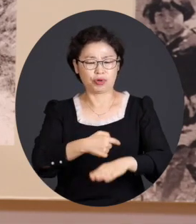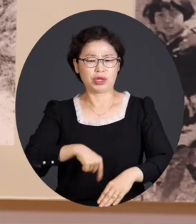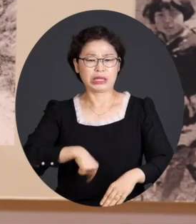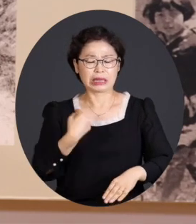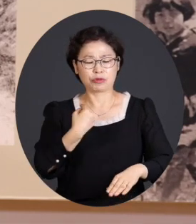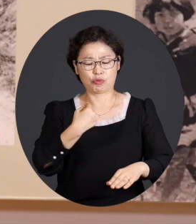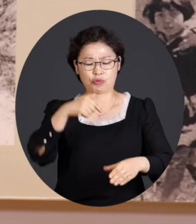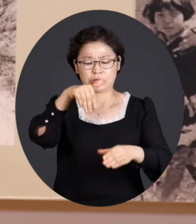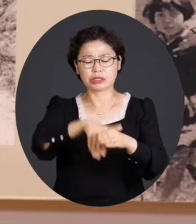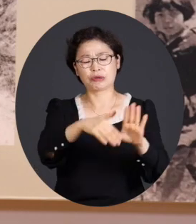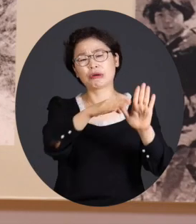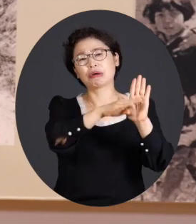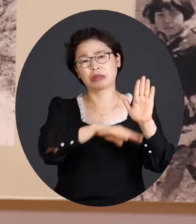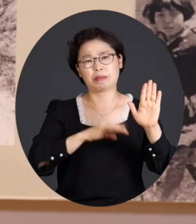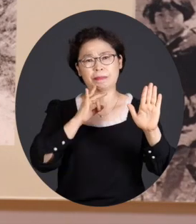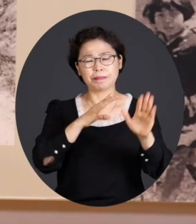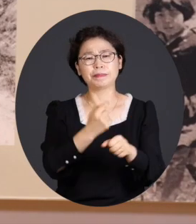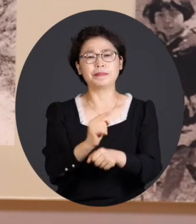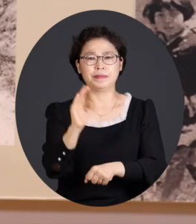선거가 치러지게 됩니다.